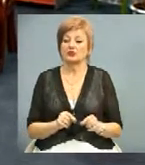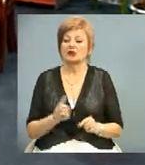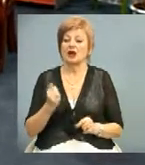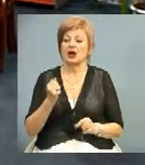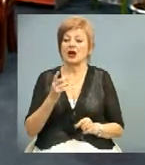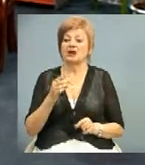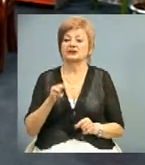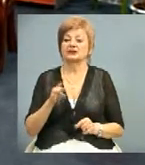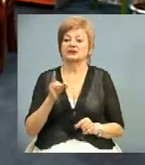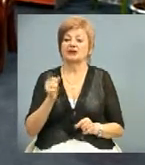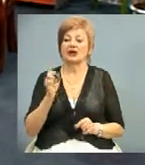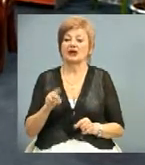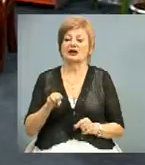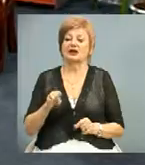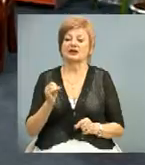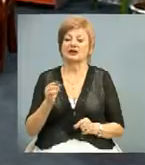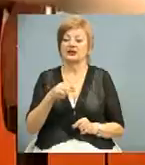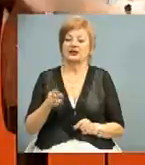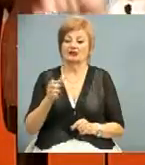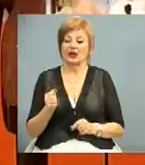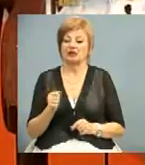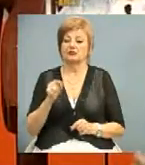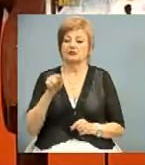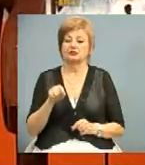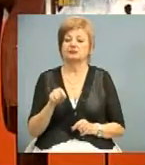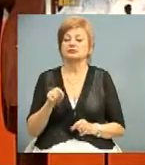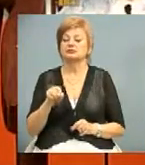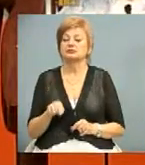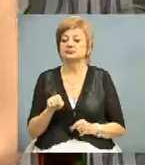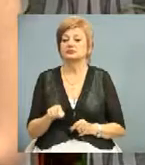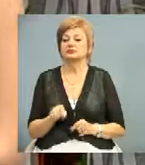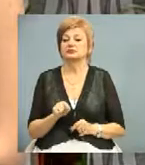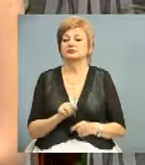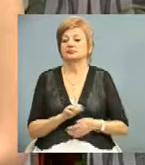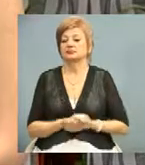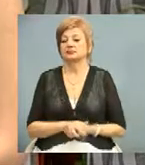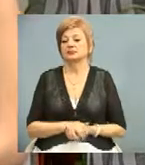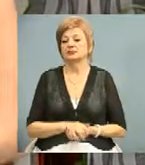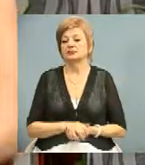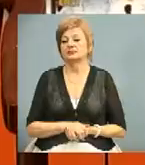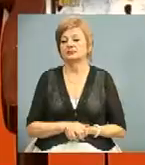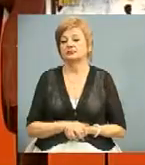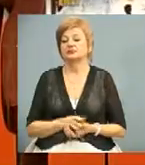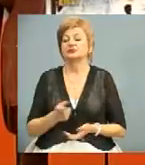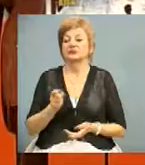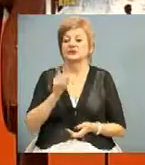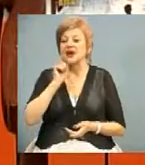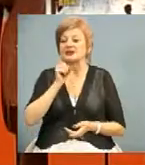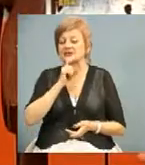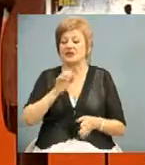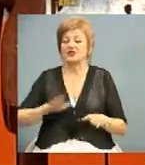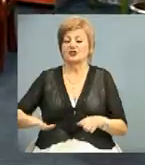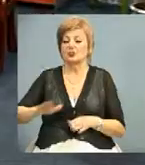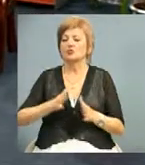Антарктида. Так, де вона знаходиться, Антарктида? То Північний полюс, Антарктида знаходиться внизу. Так, на Південному полюсі знаходиться